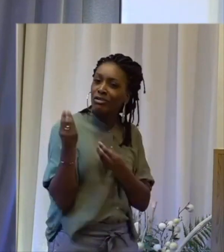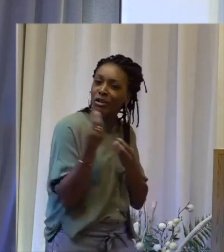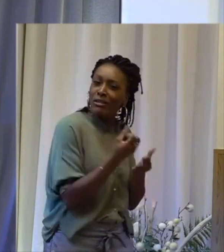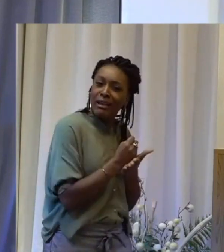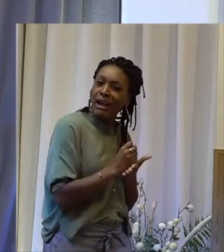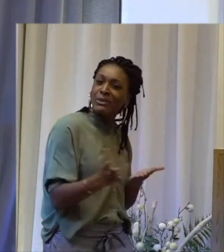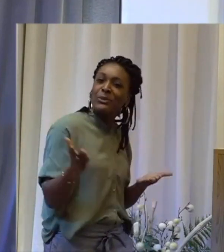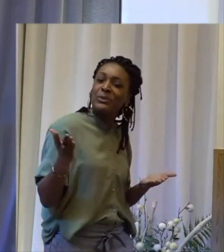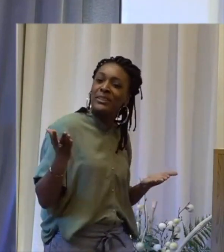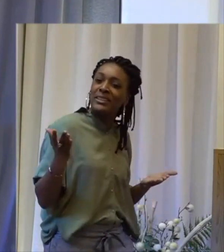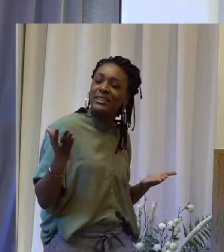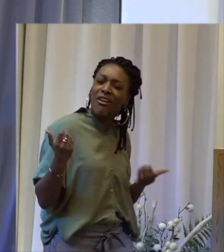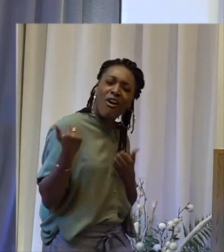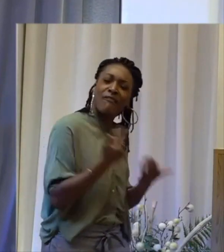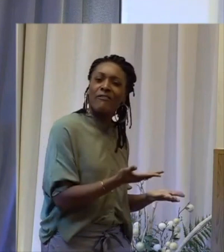Mais l'amour de Dieu